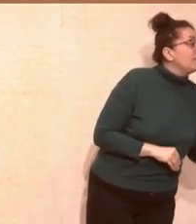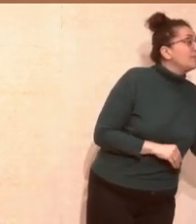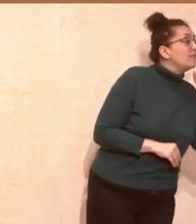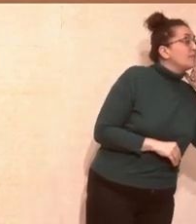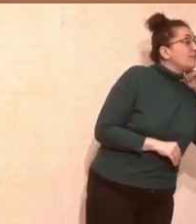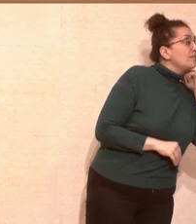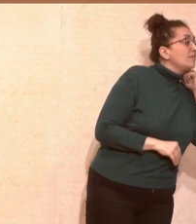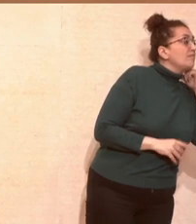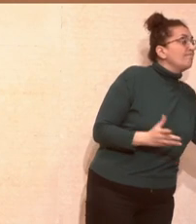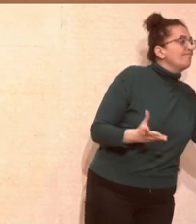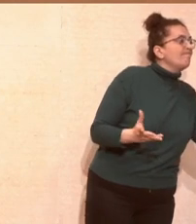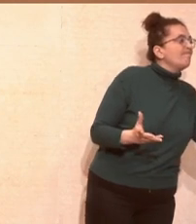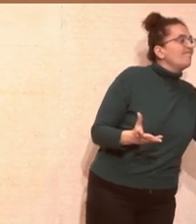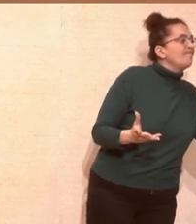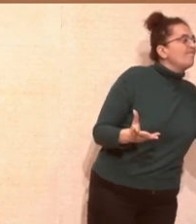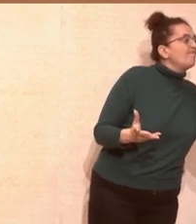Exactement.